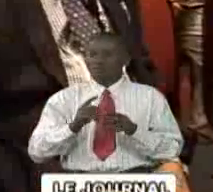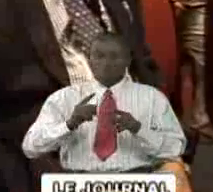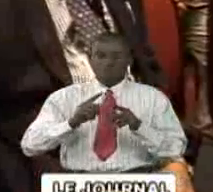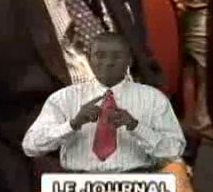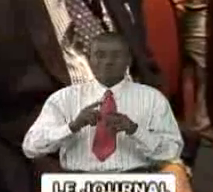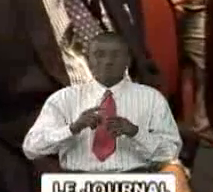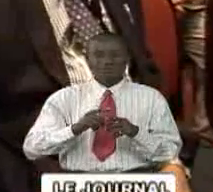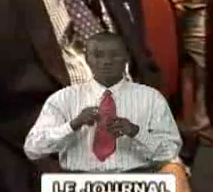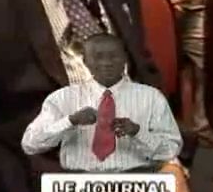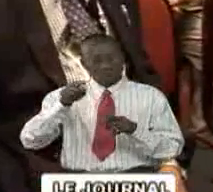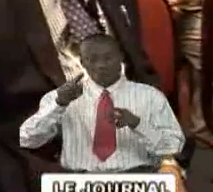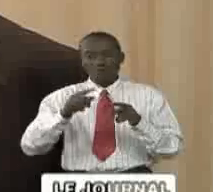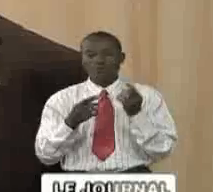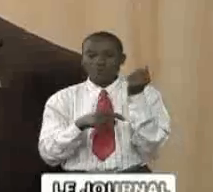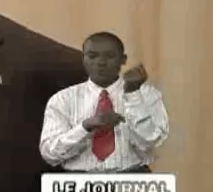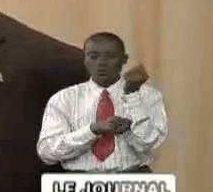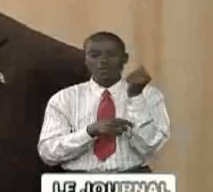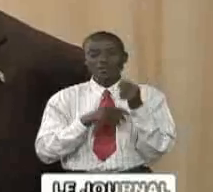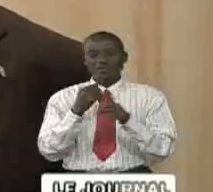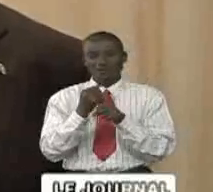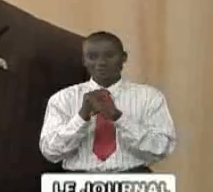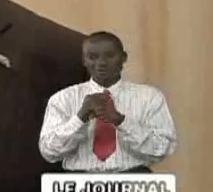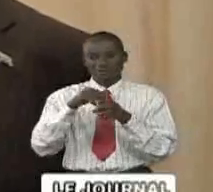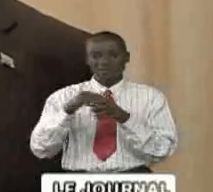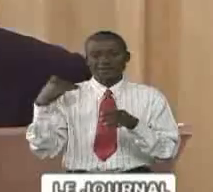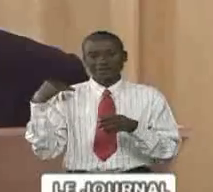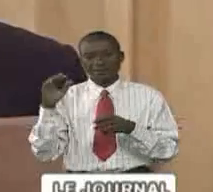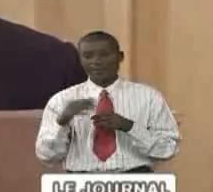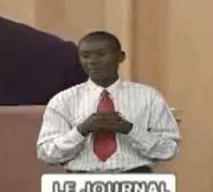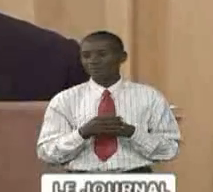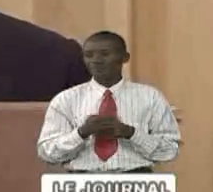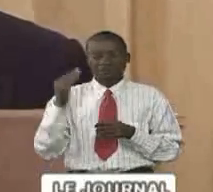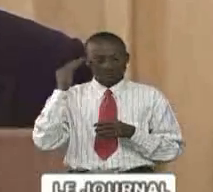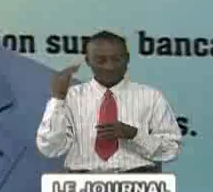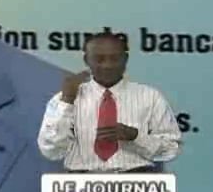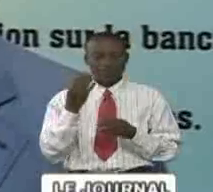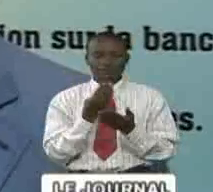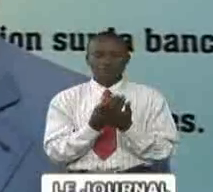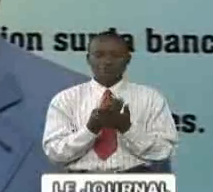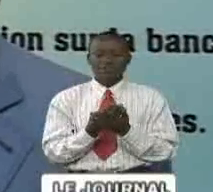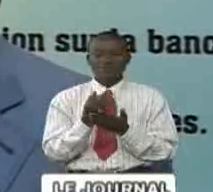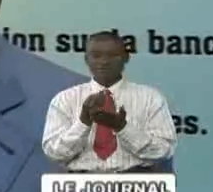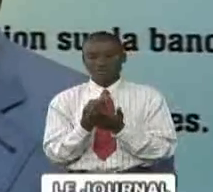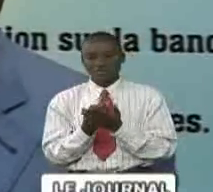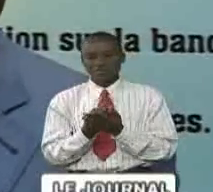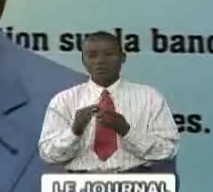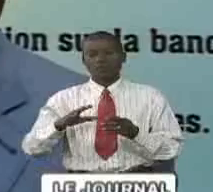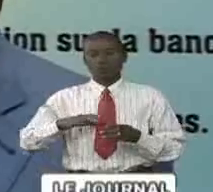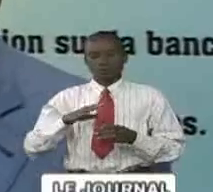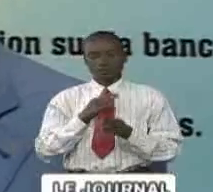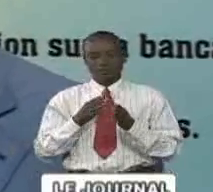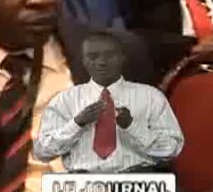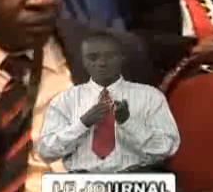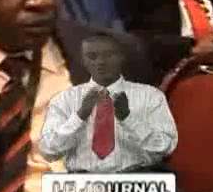Ces assises étaient organisées conjointement par les ministères du budget, des finances et du comité de suivi de la paie des